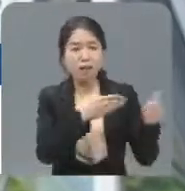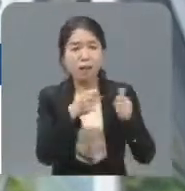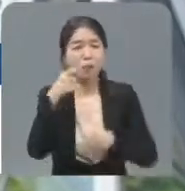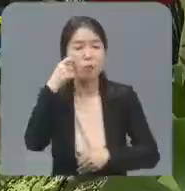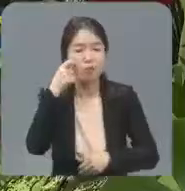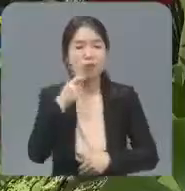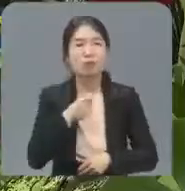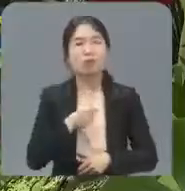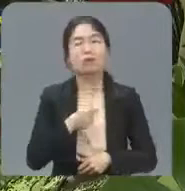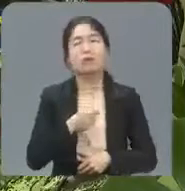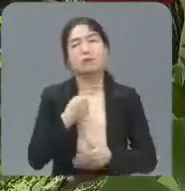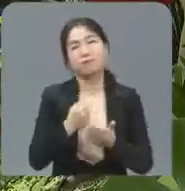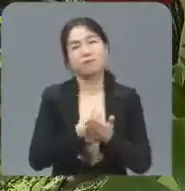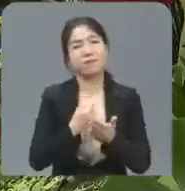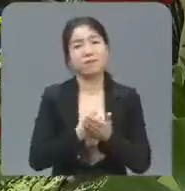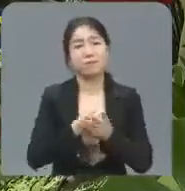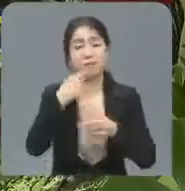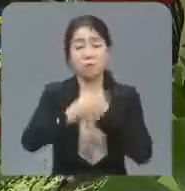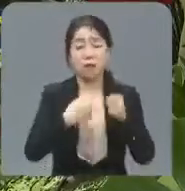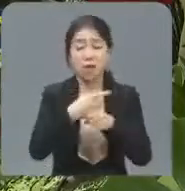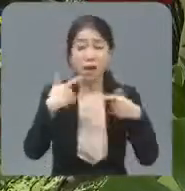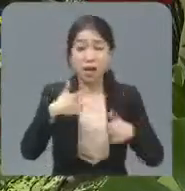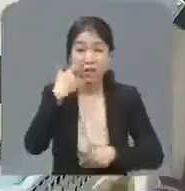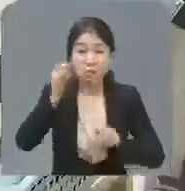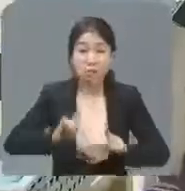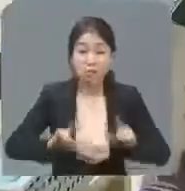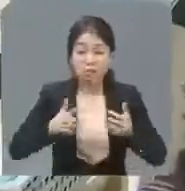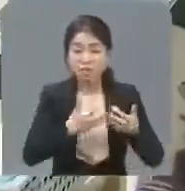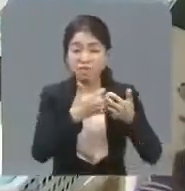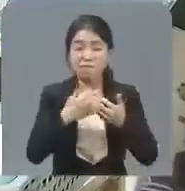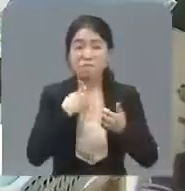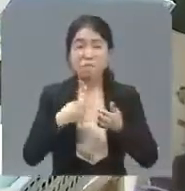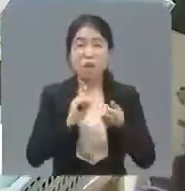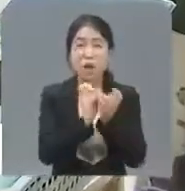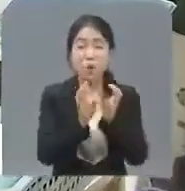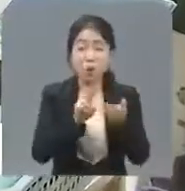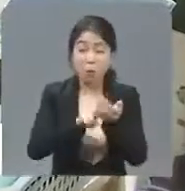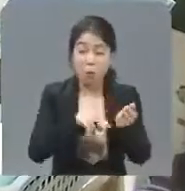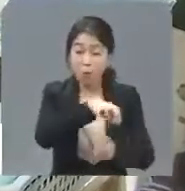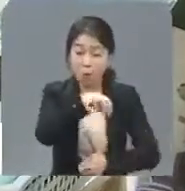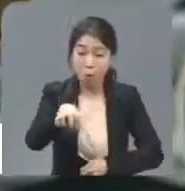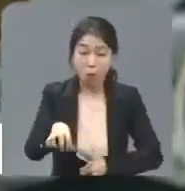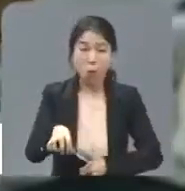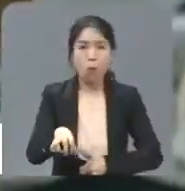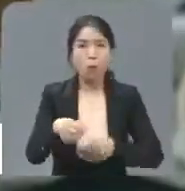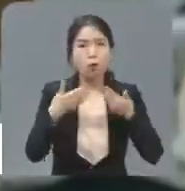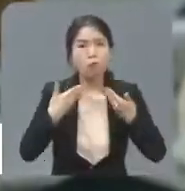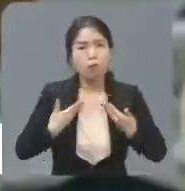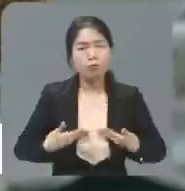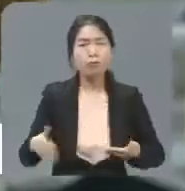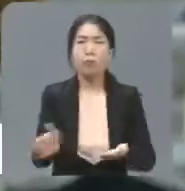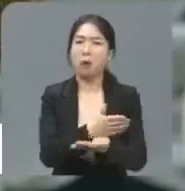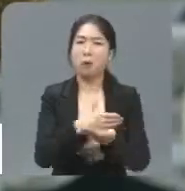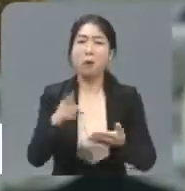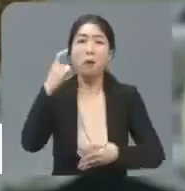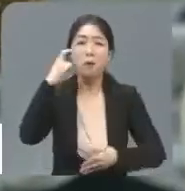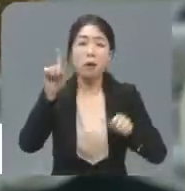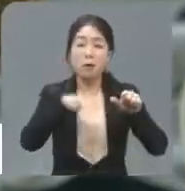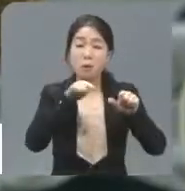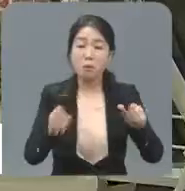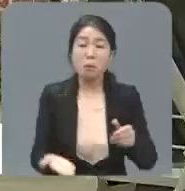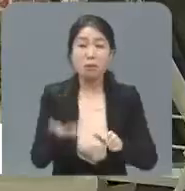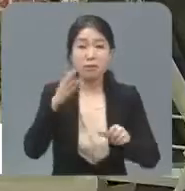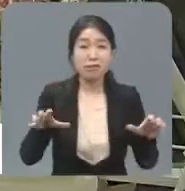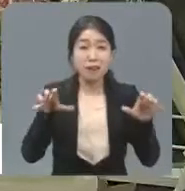수 없죠. 매년 어버이날이면 발디딜 틈 없었던 꽃집도 한가한 편입니다. 5인 이상 집합 금지로